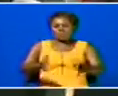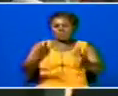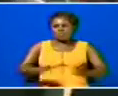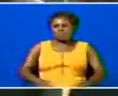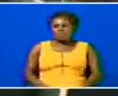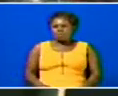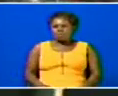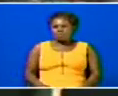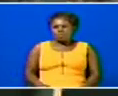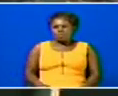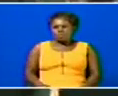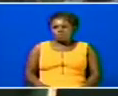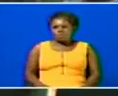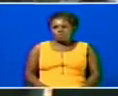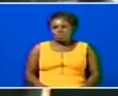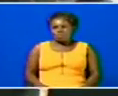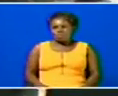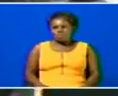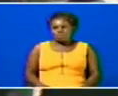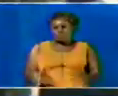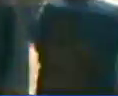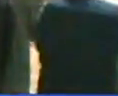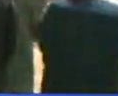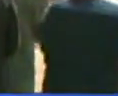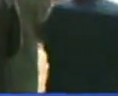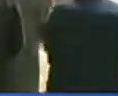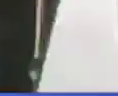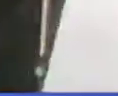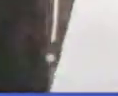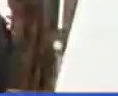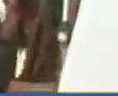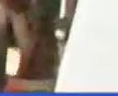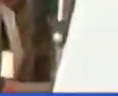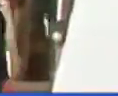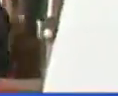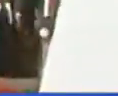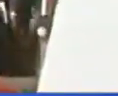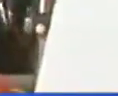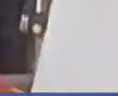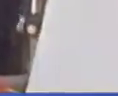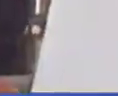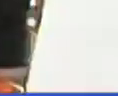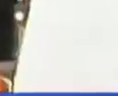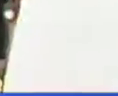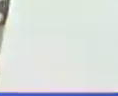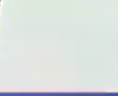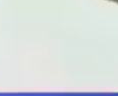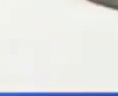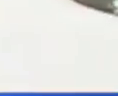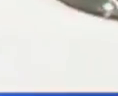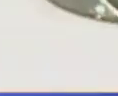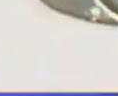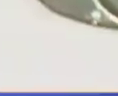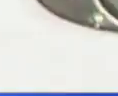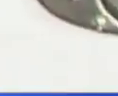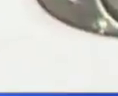Rudi mara ya pili zimekaribia na ndio dunia iko na msukosuko yote. Simu ya mkubwa iletwe hapa mbele. Ni vibaya